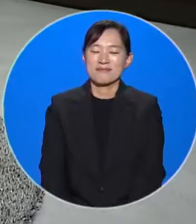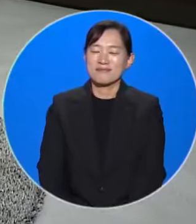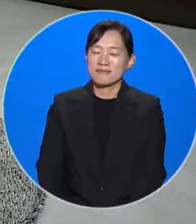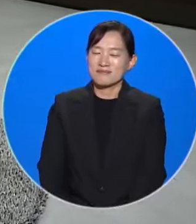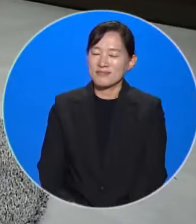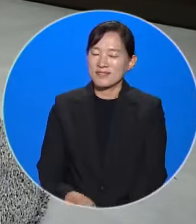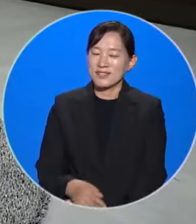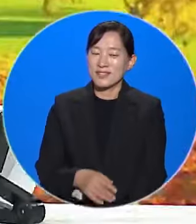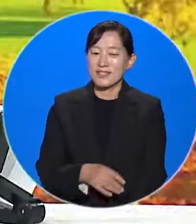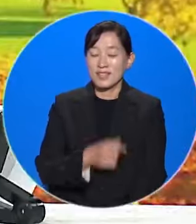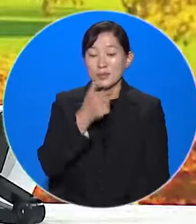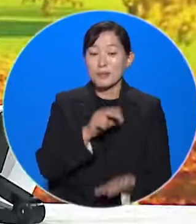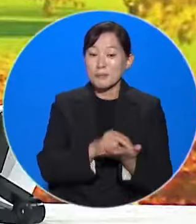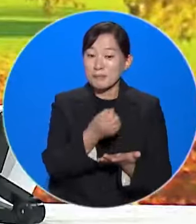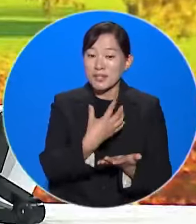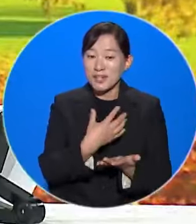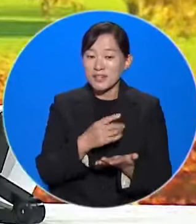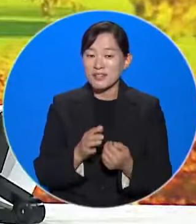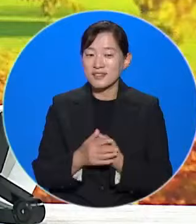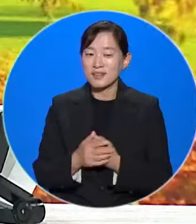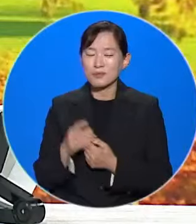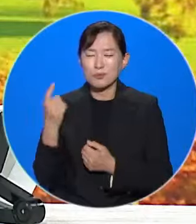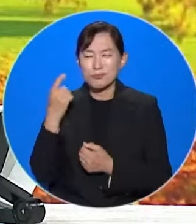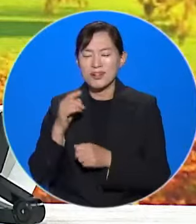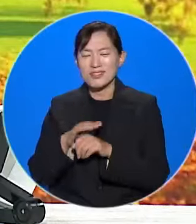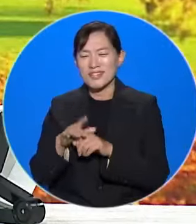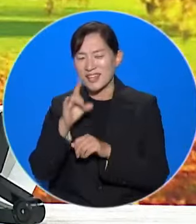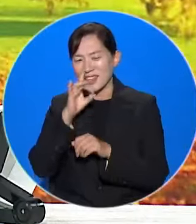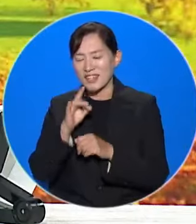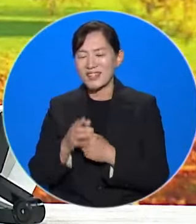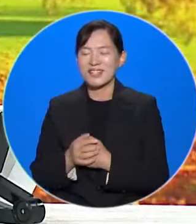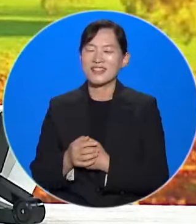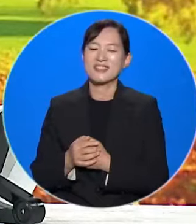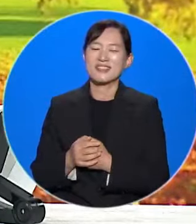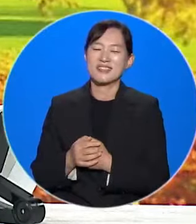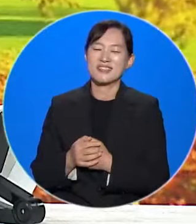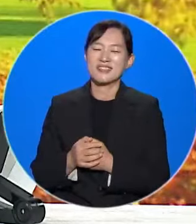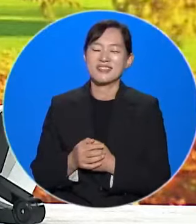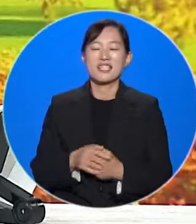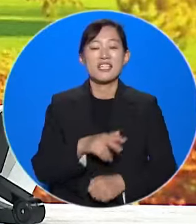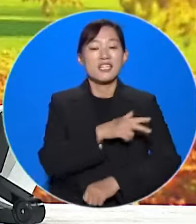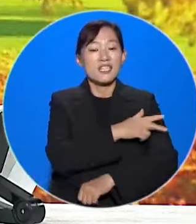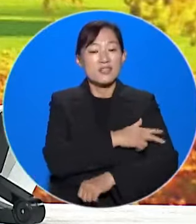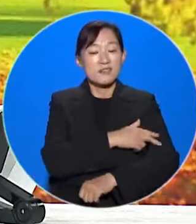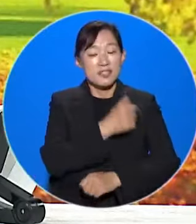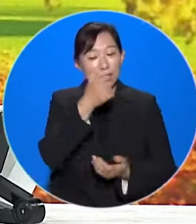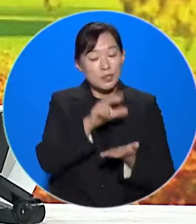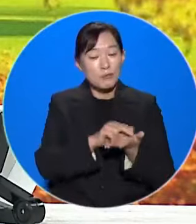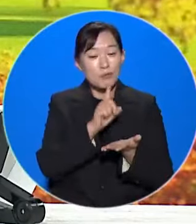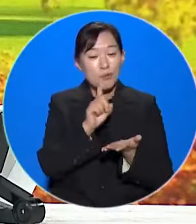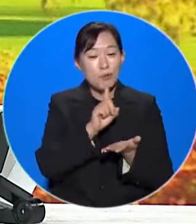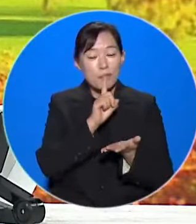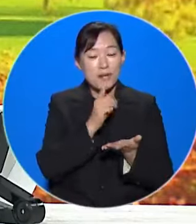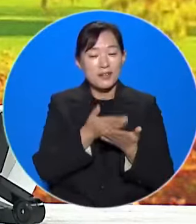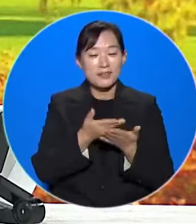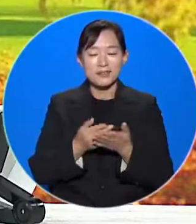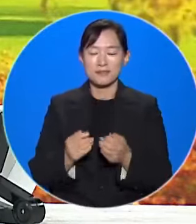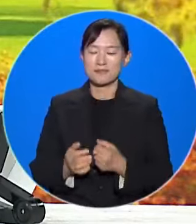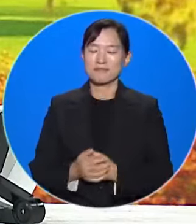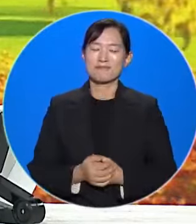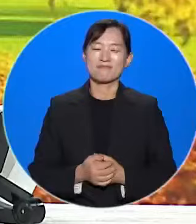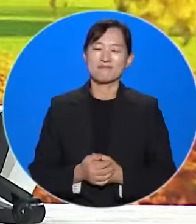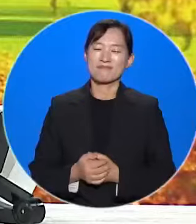여보세요? 네, 집사님 기도 제목 네, 말씀하시면. 안 들려서 그런데요. 아, 그렇군요. 네. 네, 집사님 기도 제목 한번 말씀해 보실까요? 기도